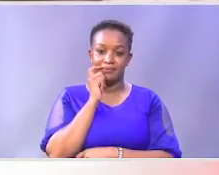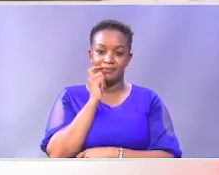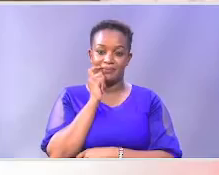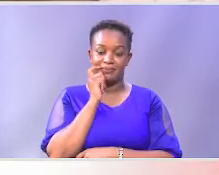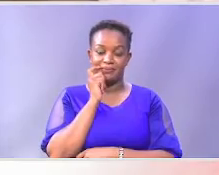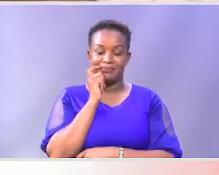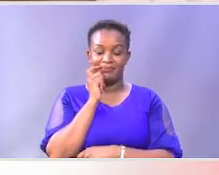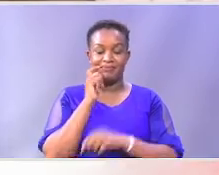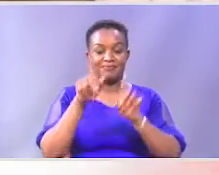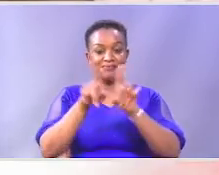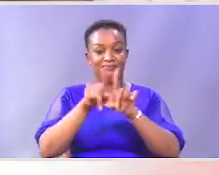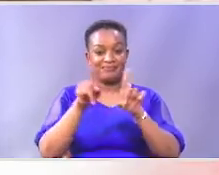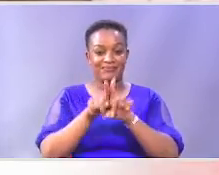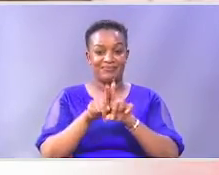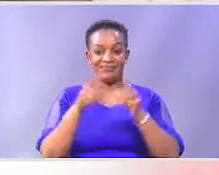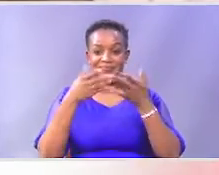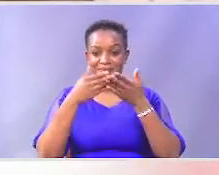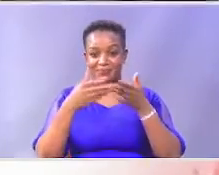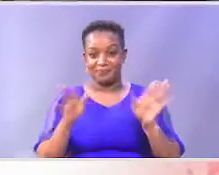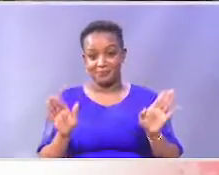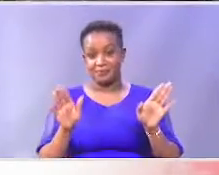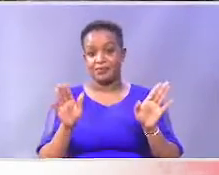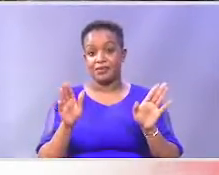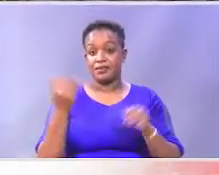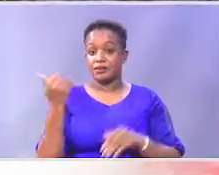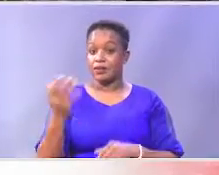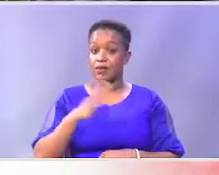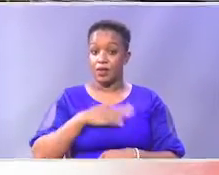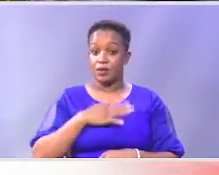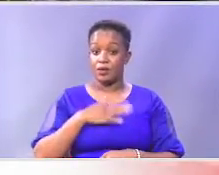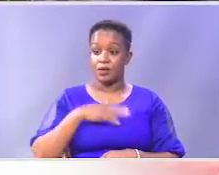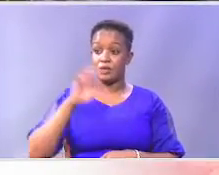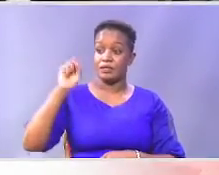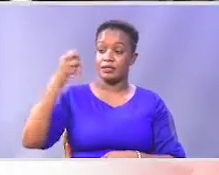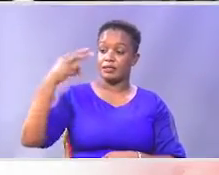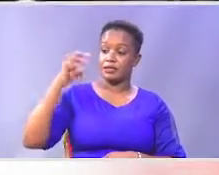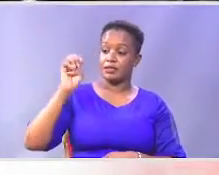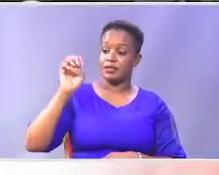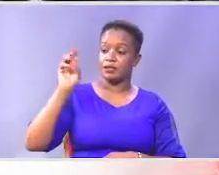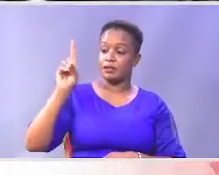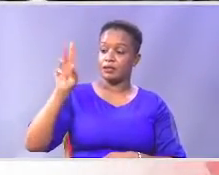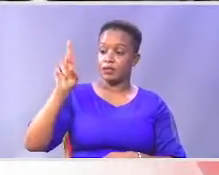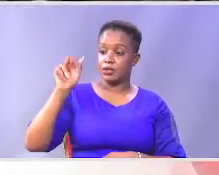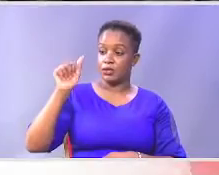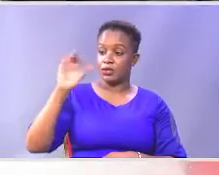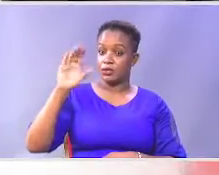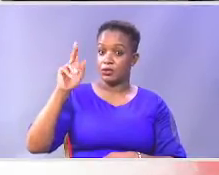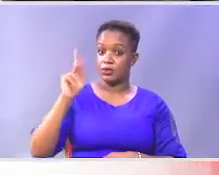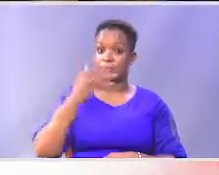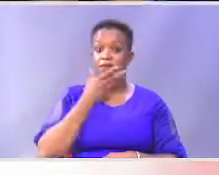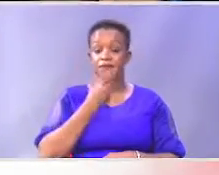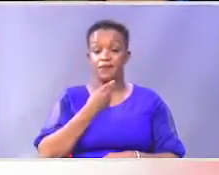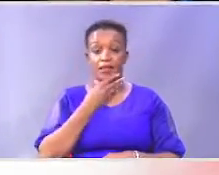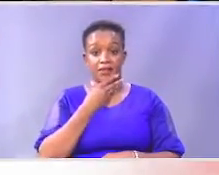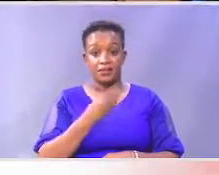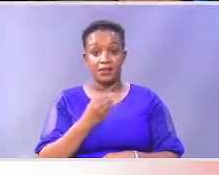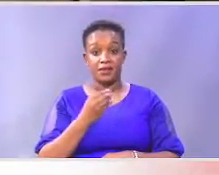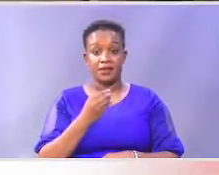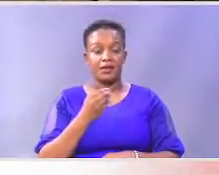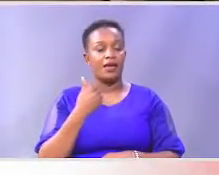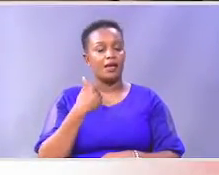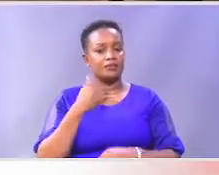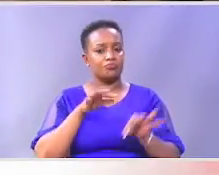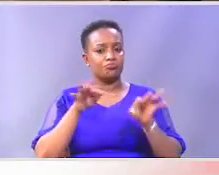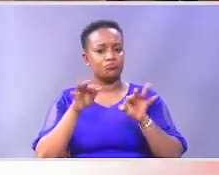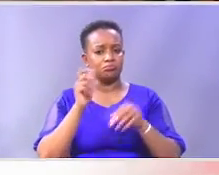tumepoteza mtoto wetu shadra kibet ambaye ni babake mwenda zake ameelezea masikitiko yake na